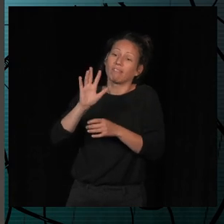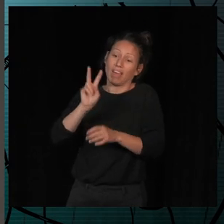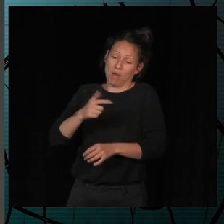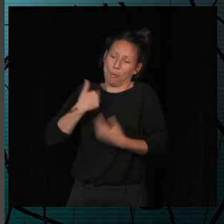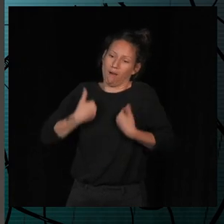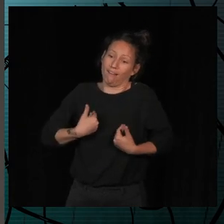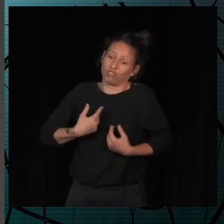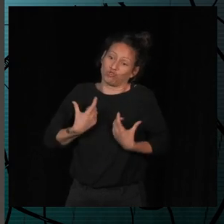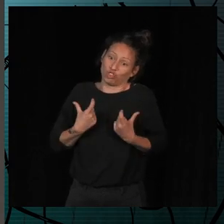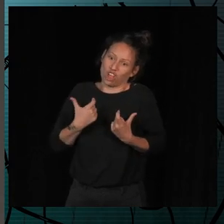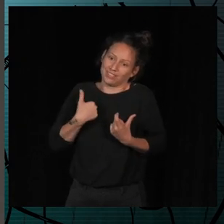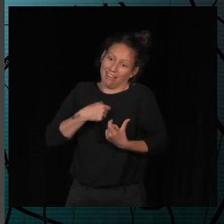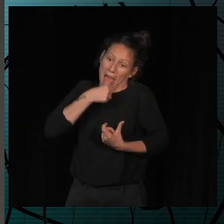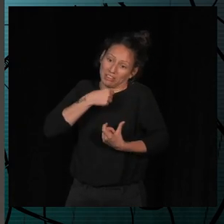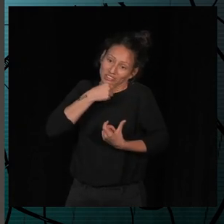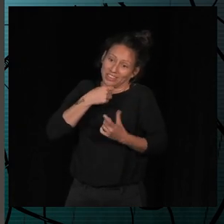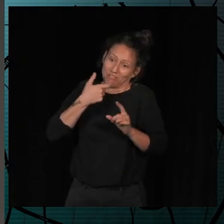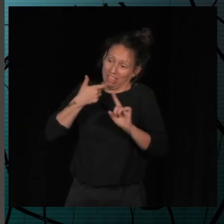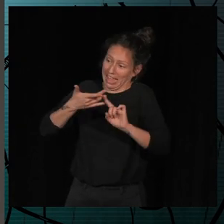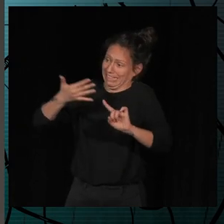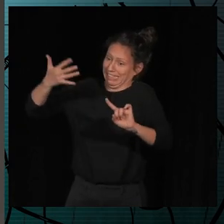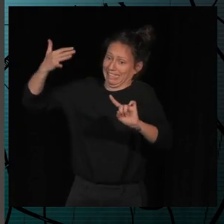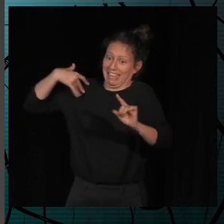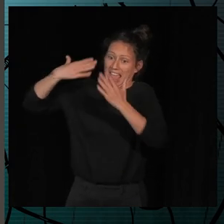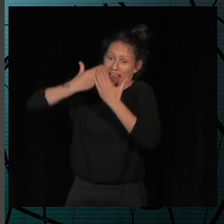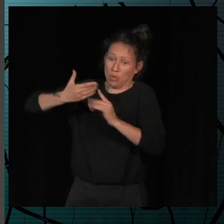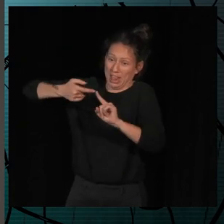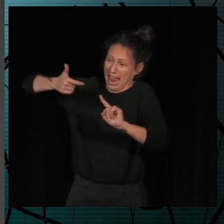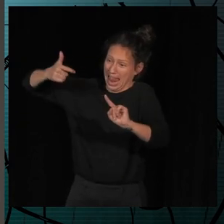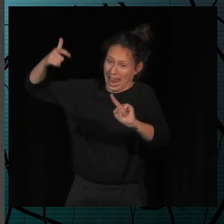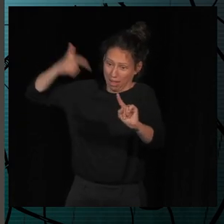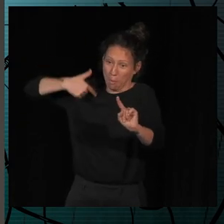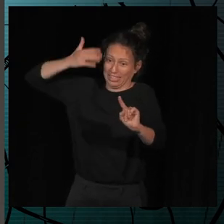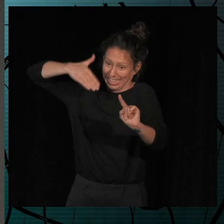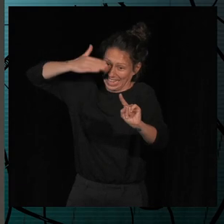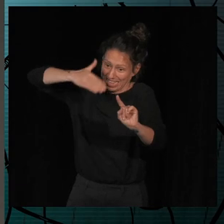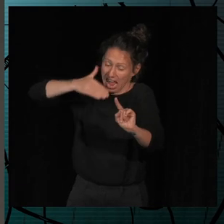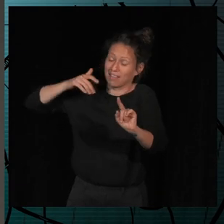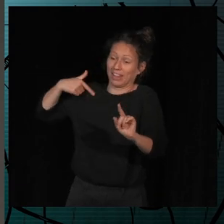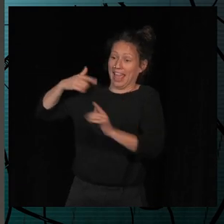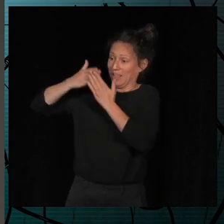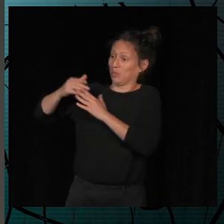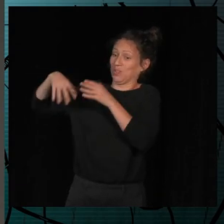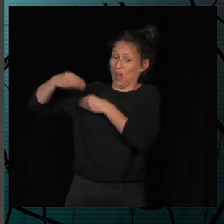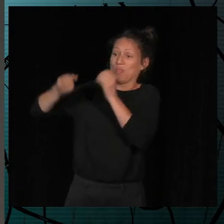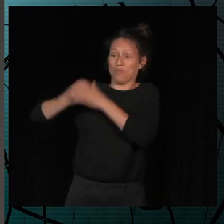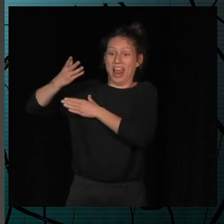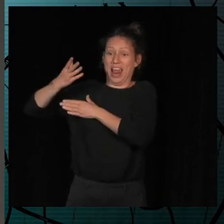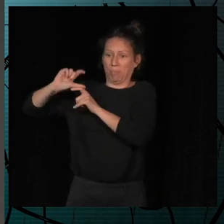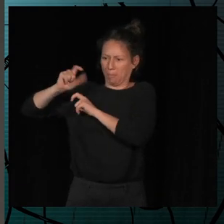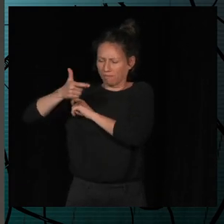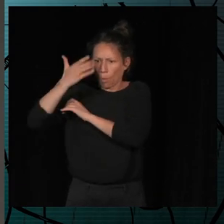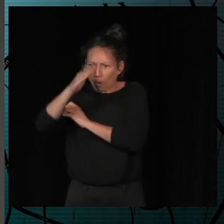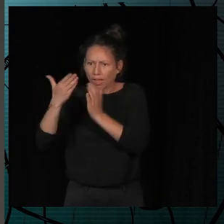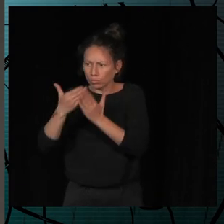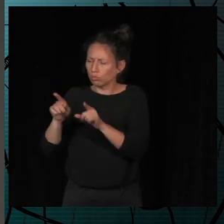c'est d'avoir suivi les études qui ont toutes été démenties les unes après les autres et il y a eu une époque autour des jeux violents